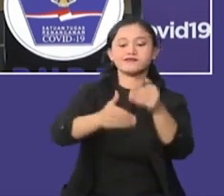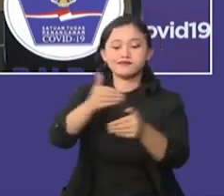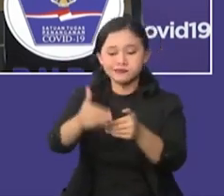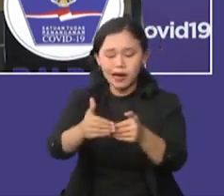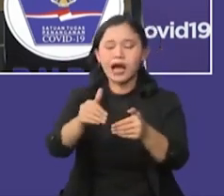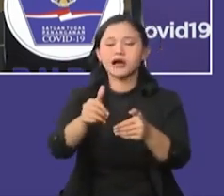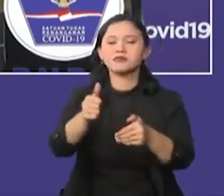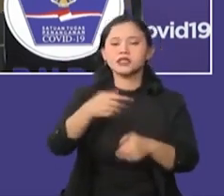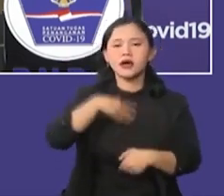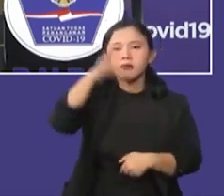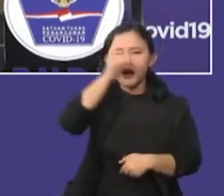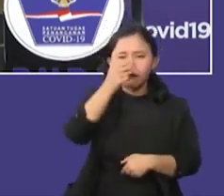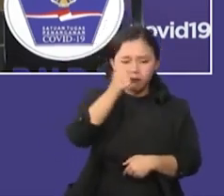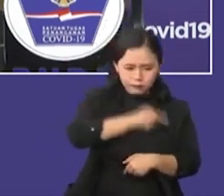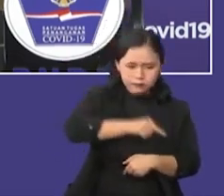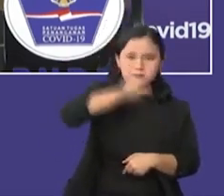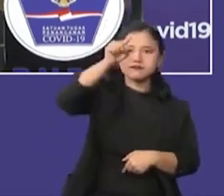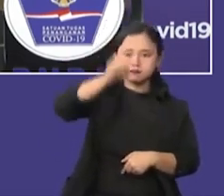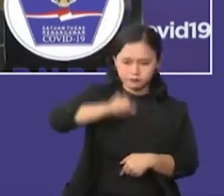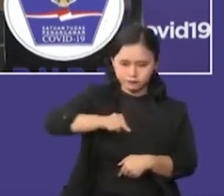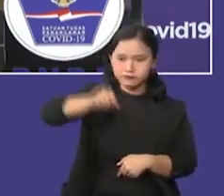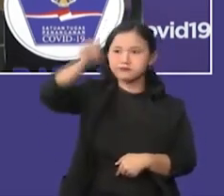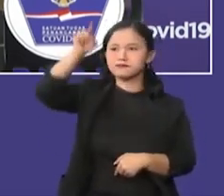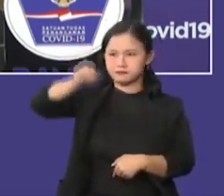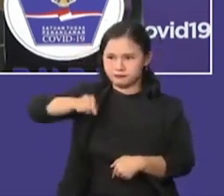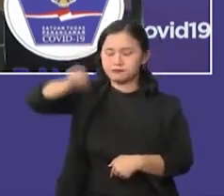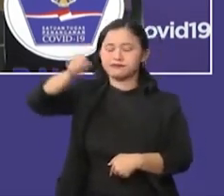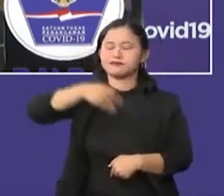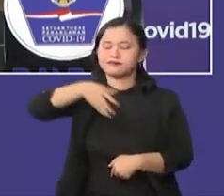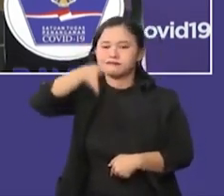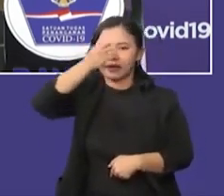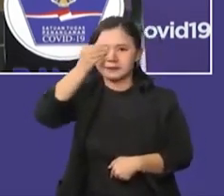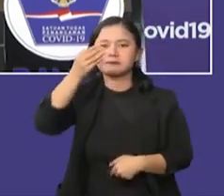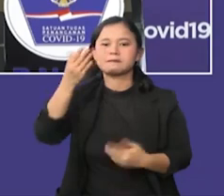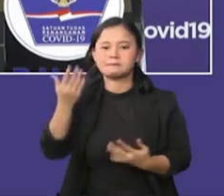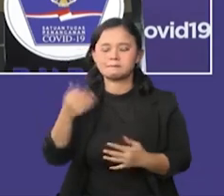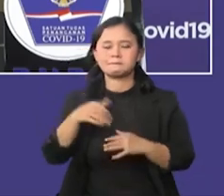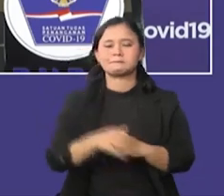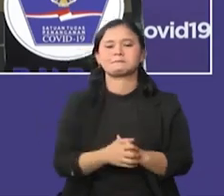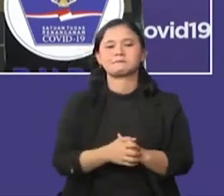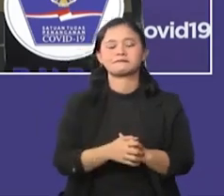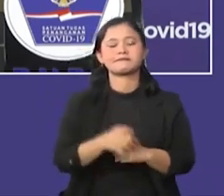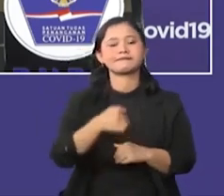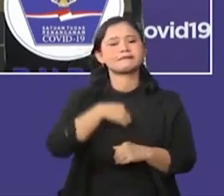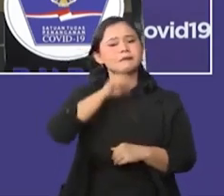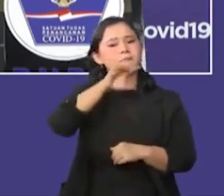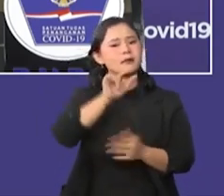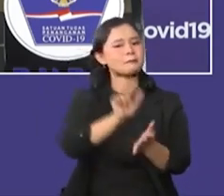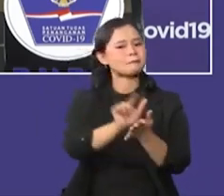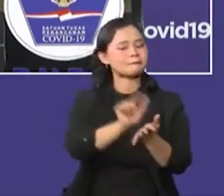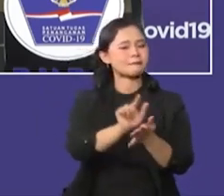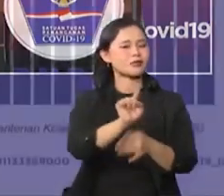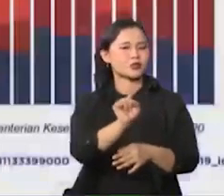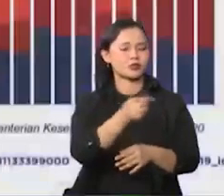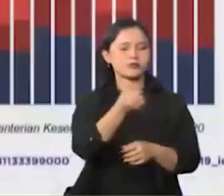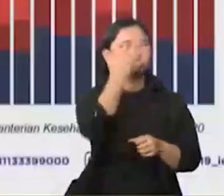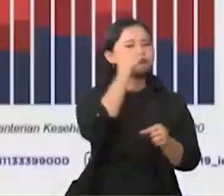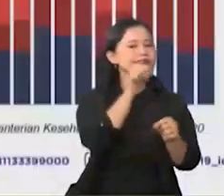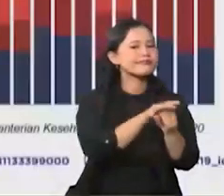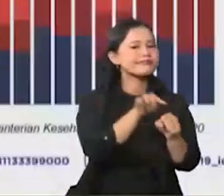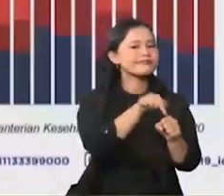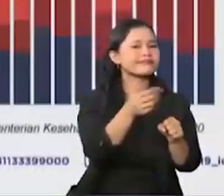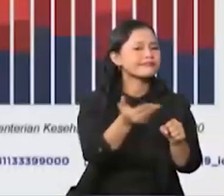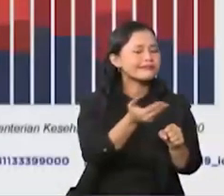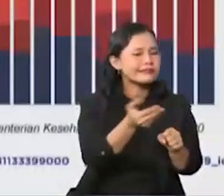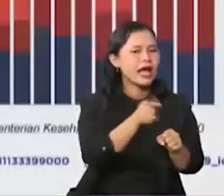perhari dalam hal ini kami ingin sampaikan tentang kasus positif bahwa